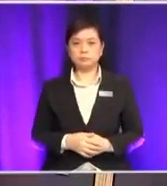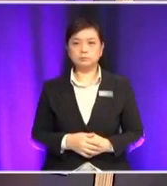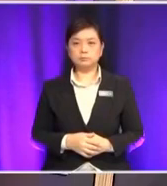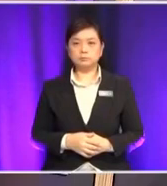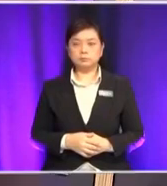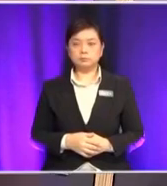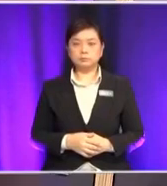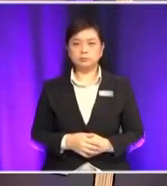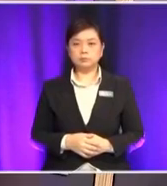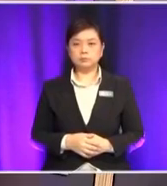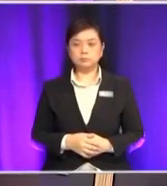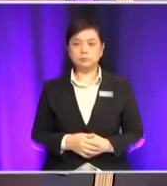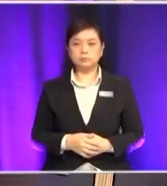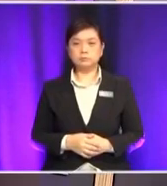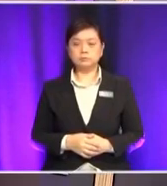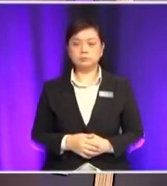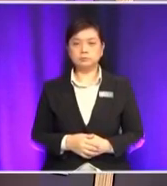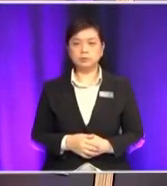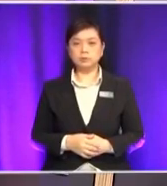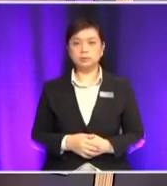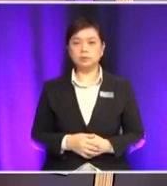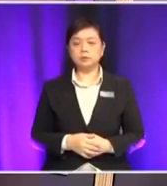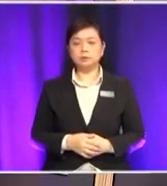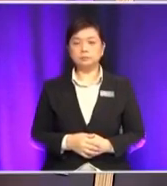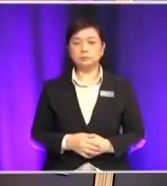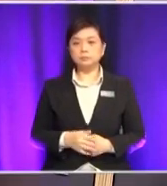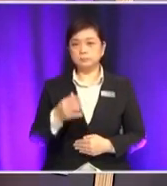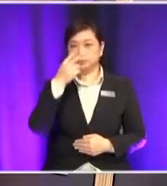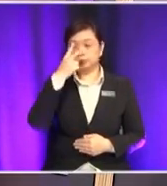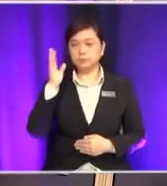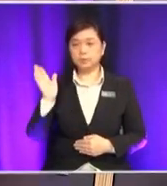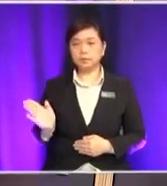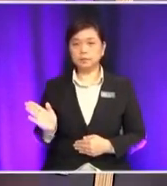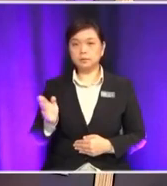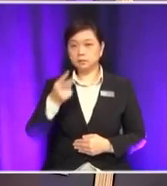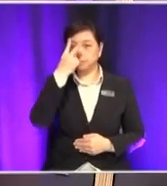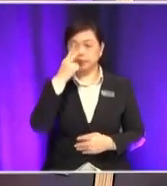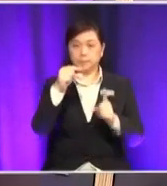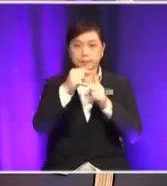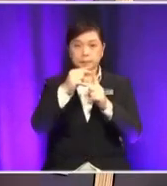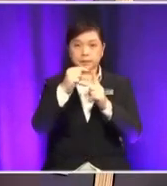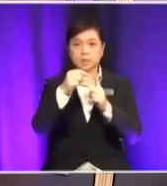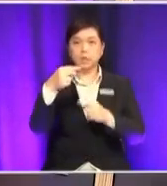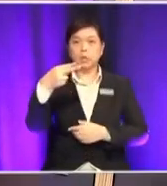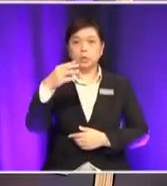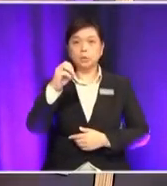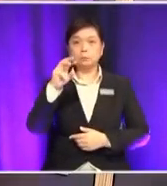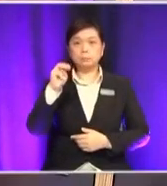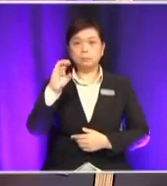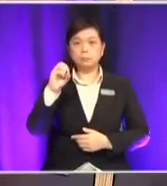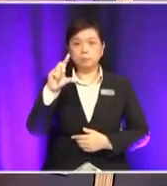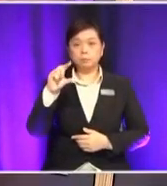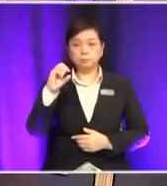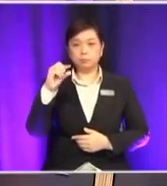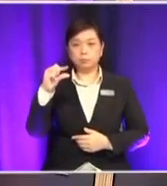Oke kromatin akan memendek dan menebal Kromosom homolog ini sudah sudah mulai ada